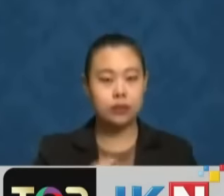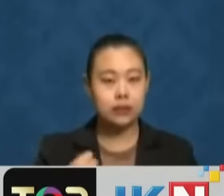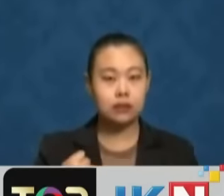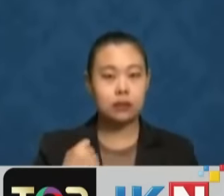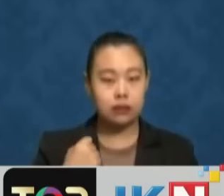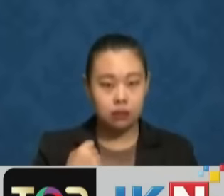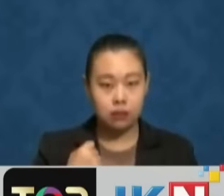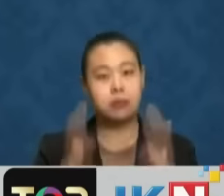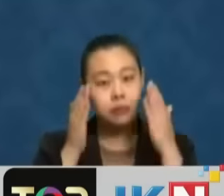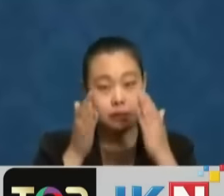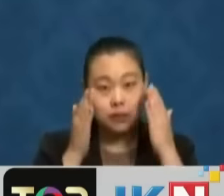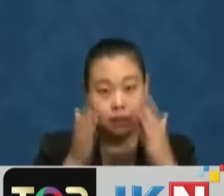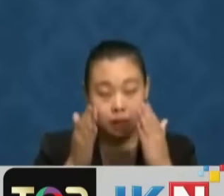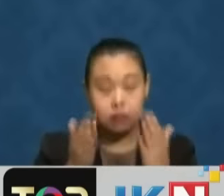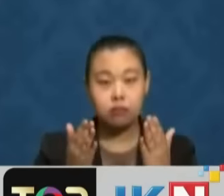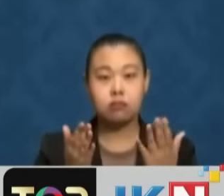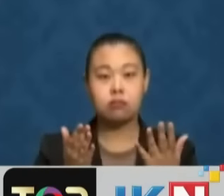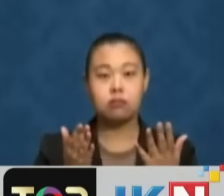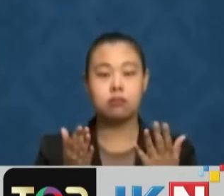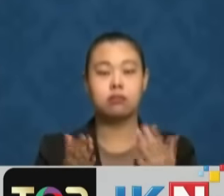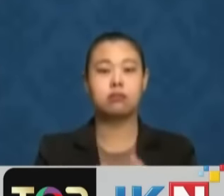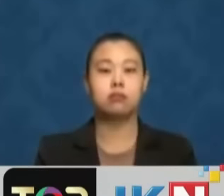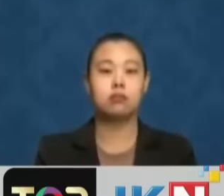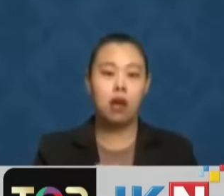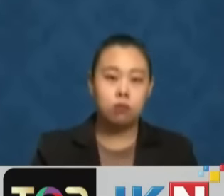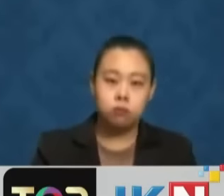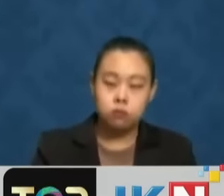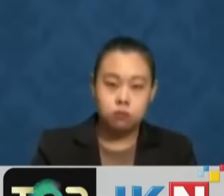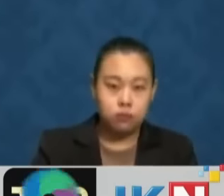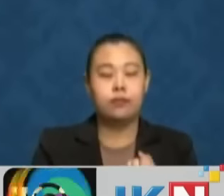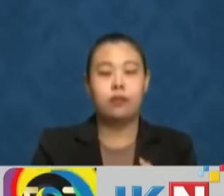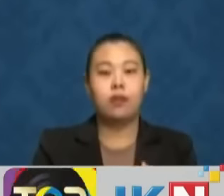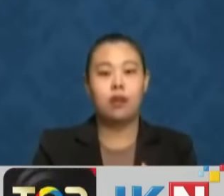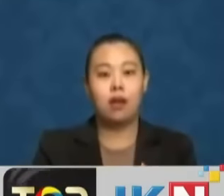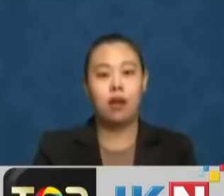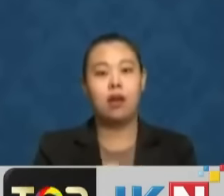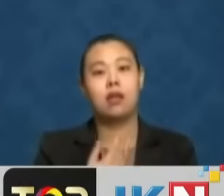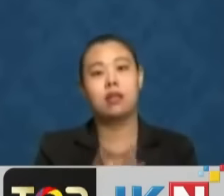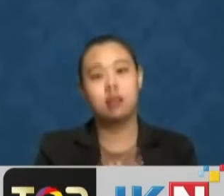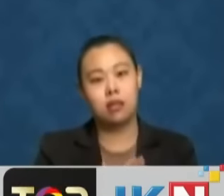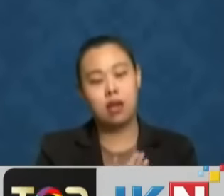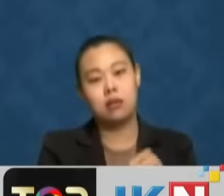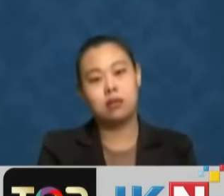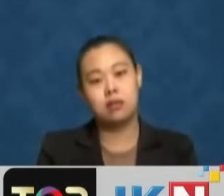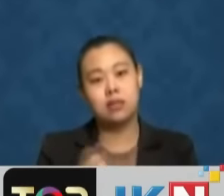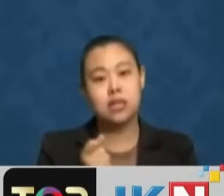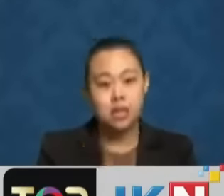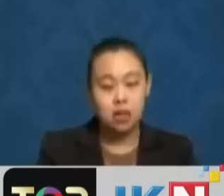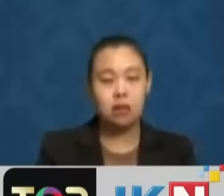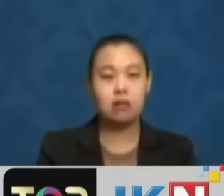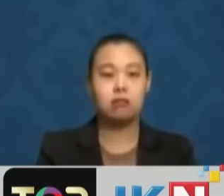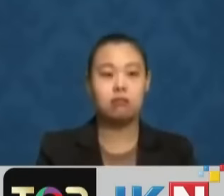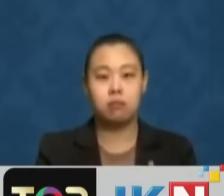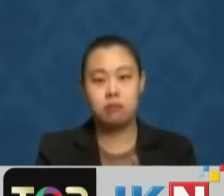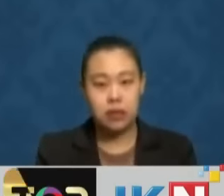จจริงหรือไม่ในการที่จะพยายามผลักดันค่าแรงขั้นต่ำให้ได้400บาทในวันที่1ตุลา